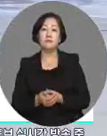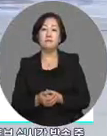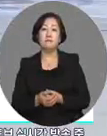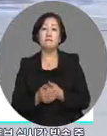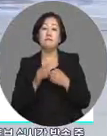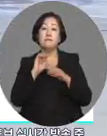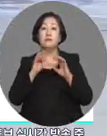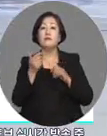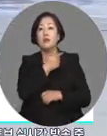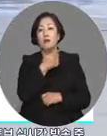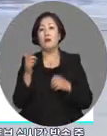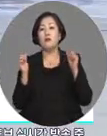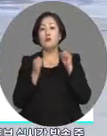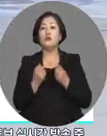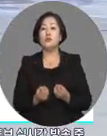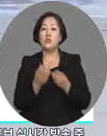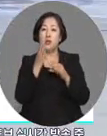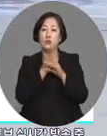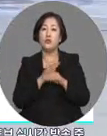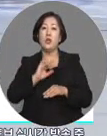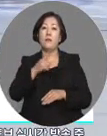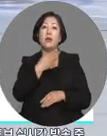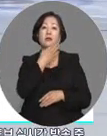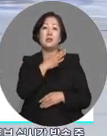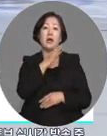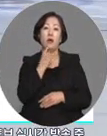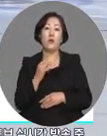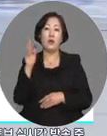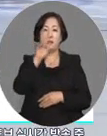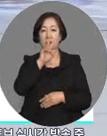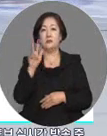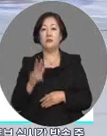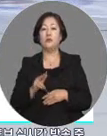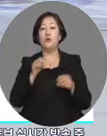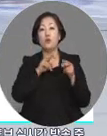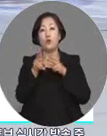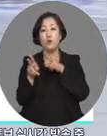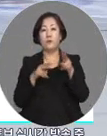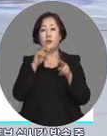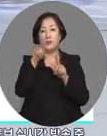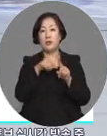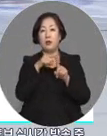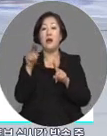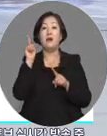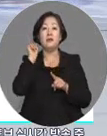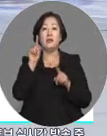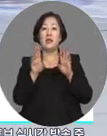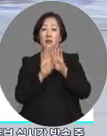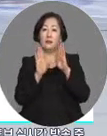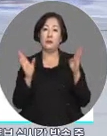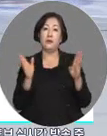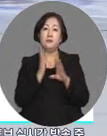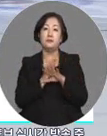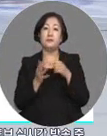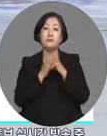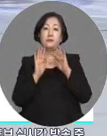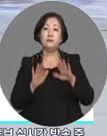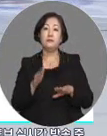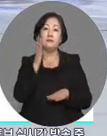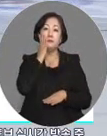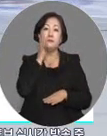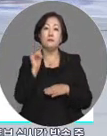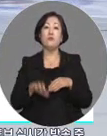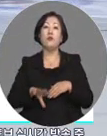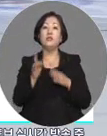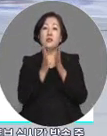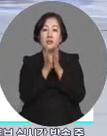국내 최대 겨울 스포츠 축제인 제104회 전국 동계체육대회가 내일 개막합니다. 오늘 울산에서